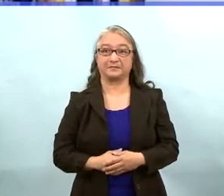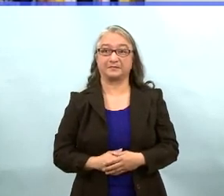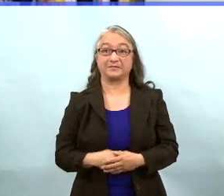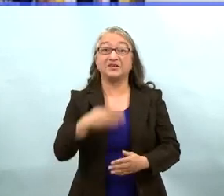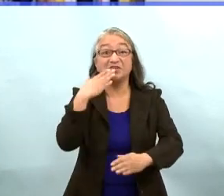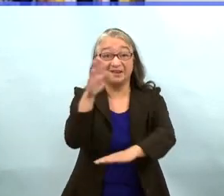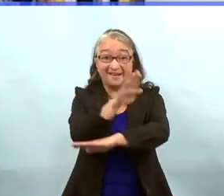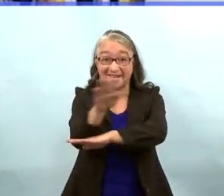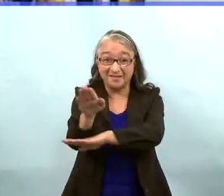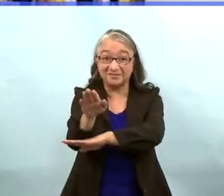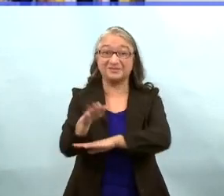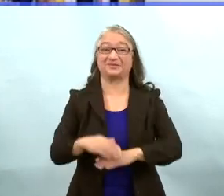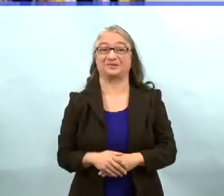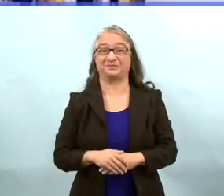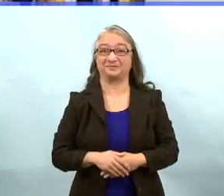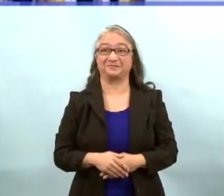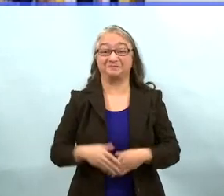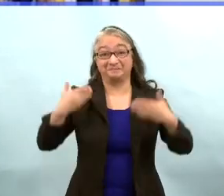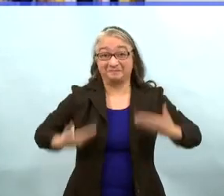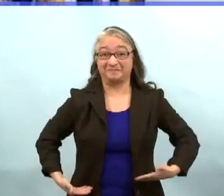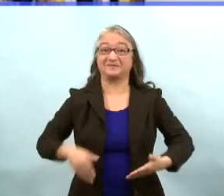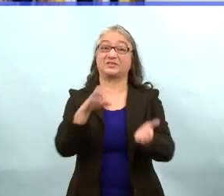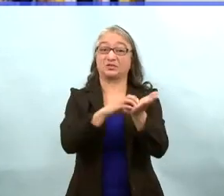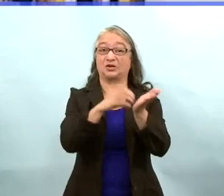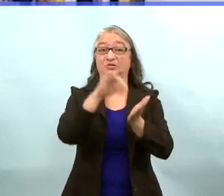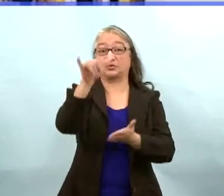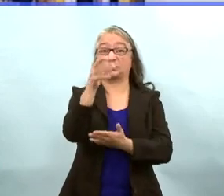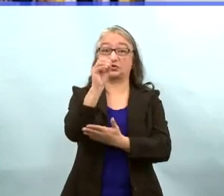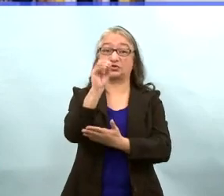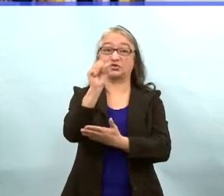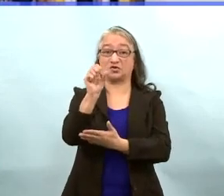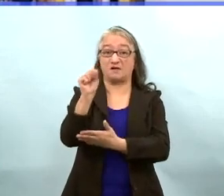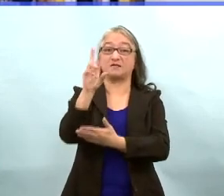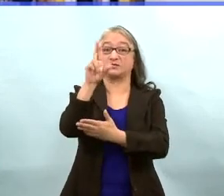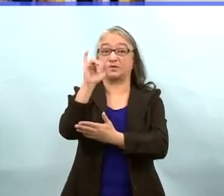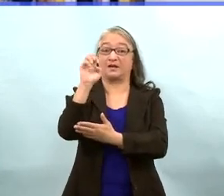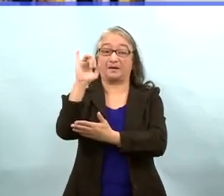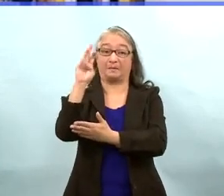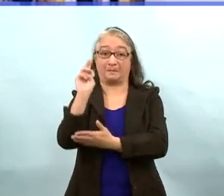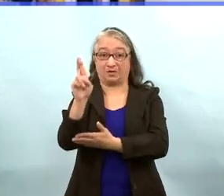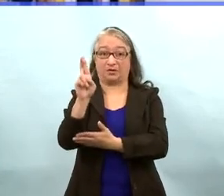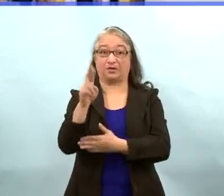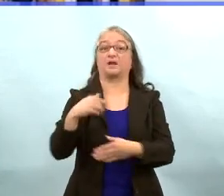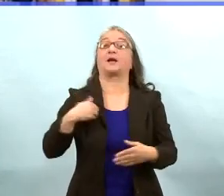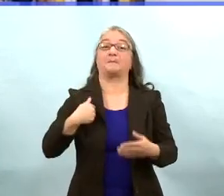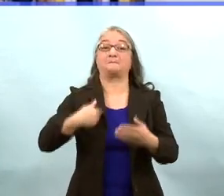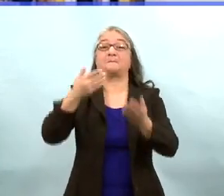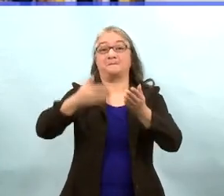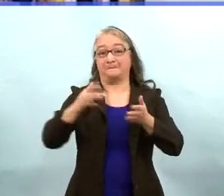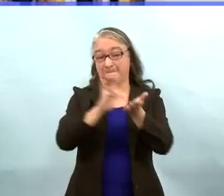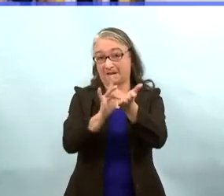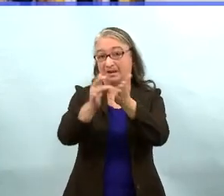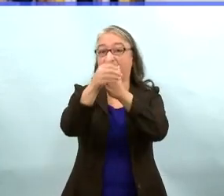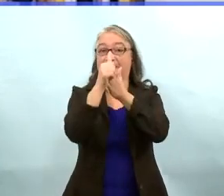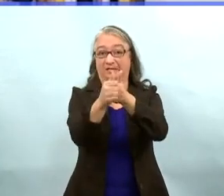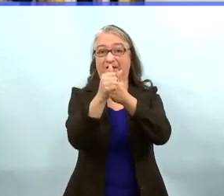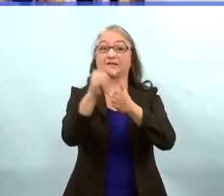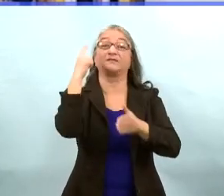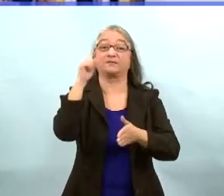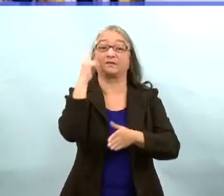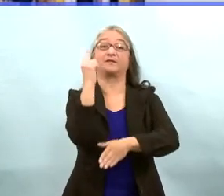Bonjour tout le monde, je suis le docteur Josh Rummer, responsable clinique du groupe de travail sur la mise en œuvre du programme d'immunisation contre la COVID-19 au